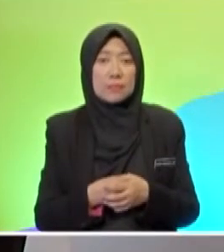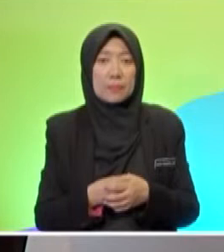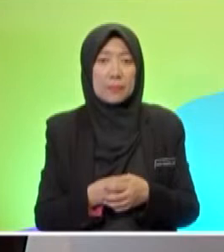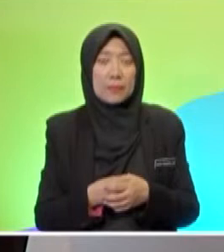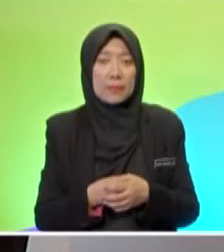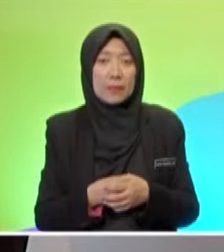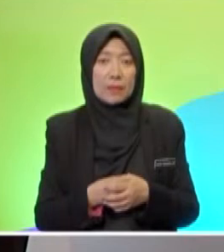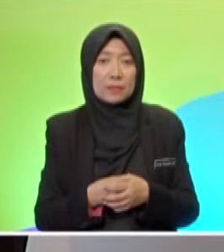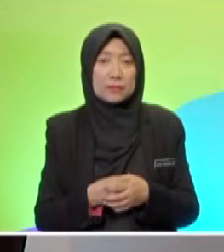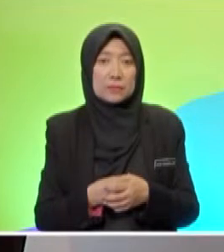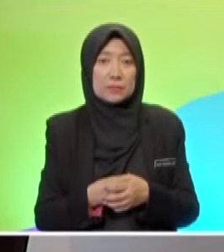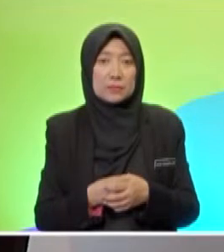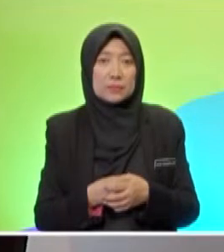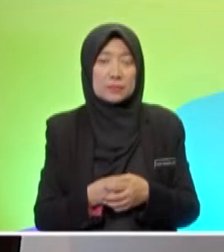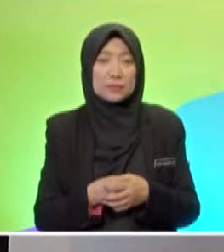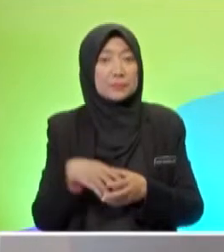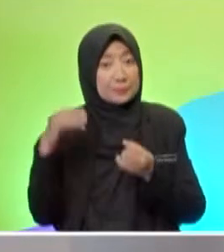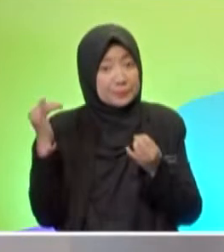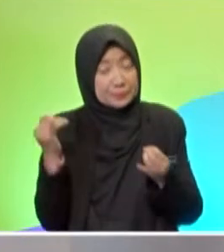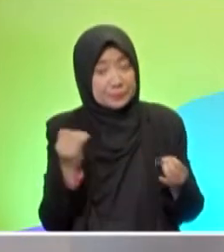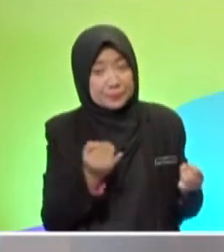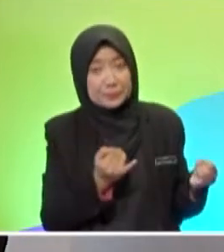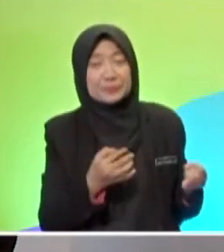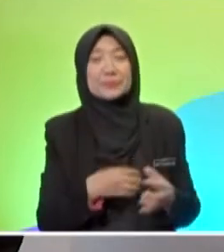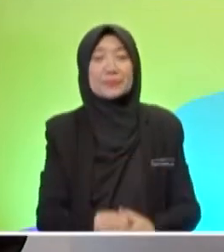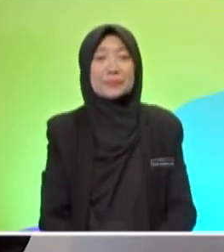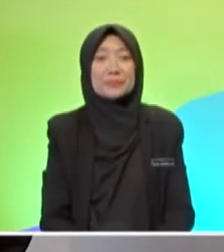m-shape lagi oke silakan kazakon